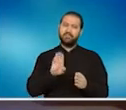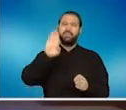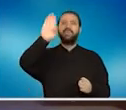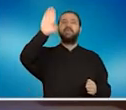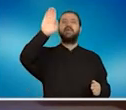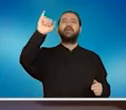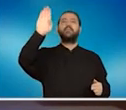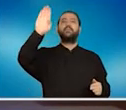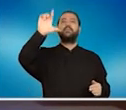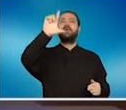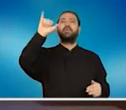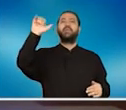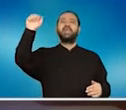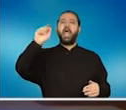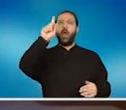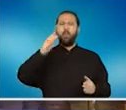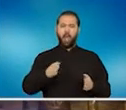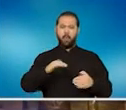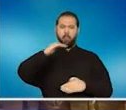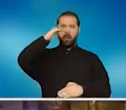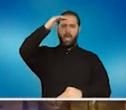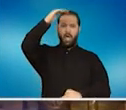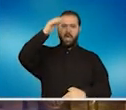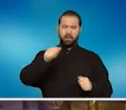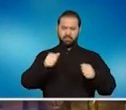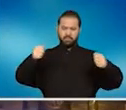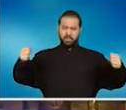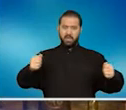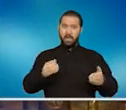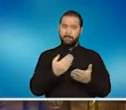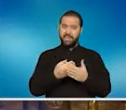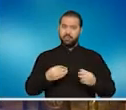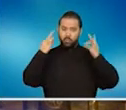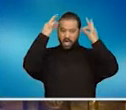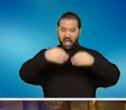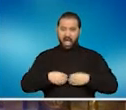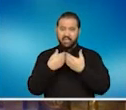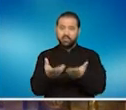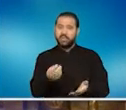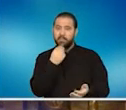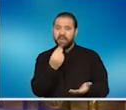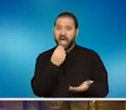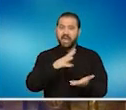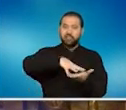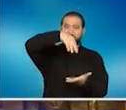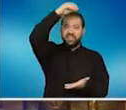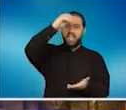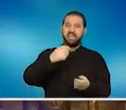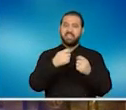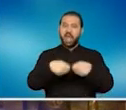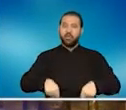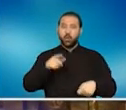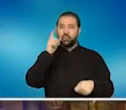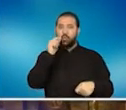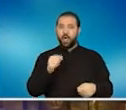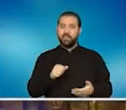Biblia, Biblia lui Șaguna, Biblie mare, pentru că a dat hrană tuturora. Apoi a